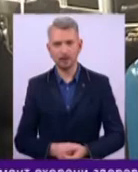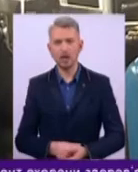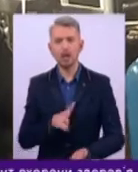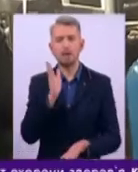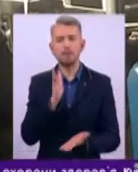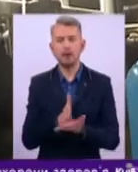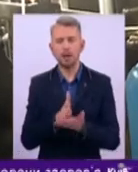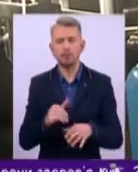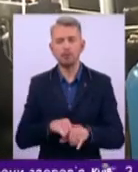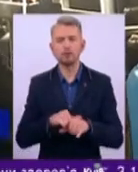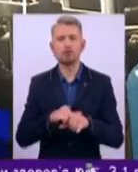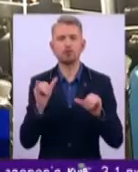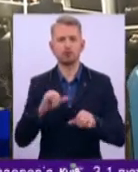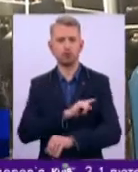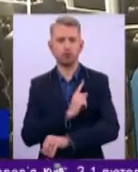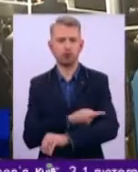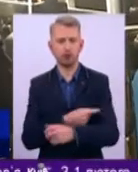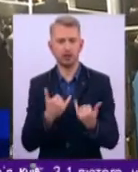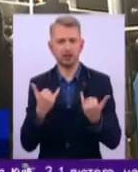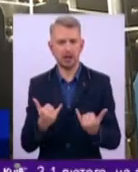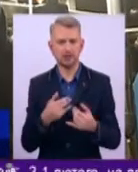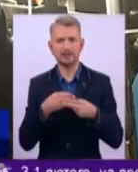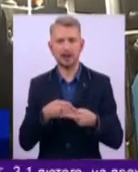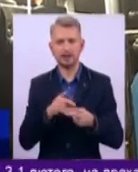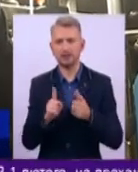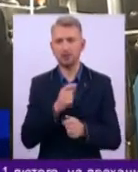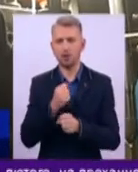Маємо збільшену потужність зараз станції з